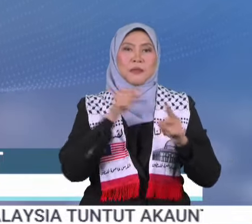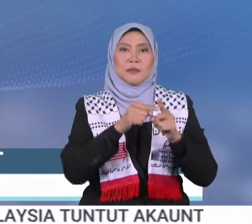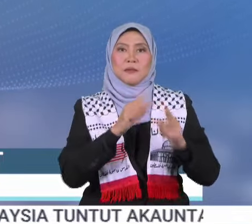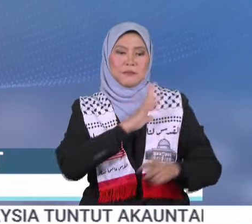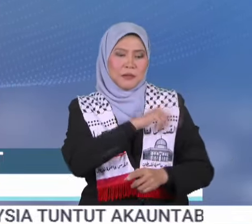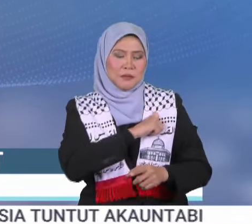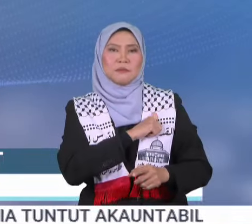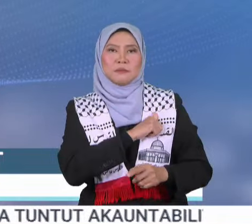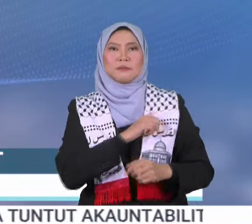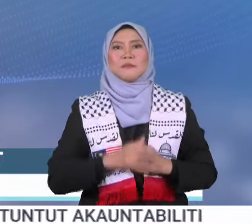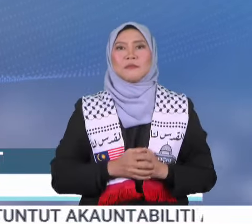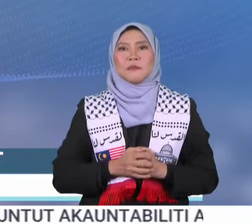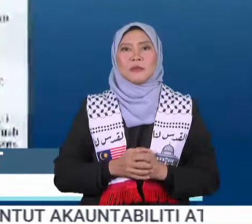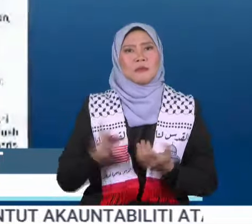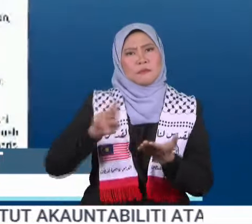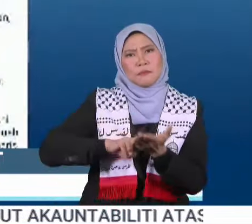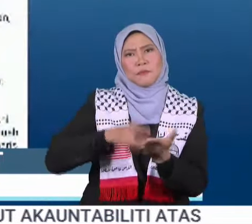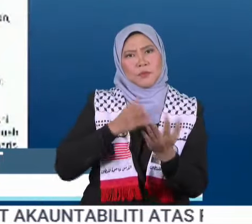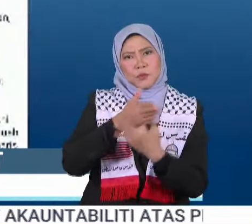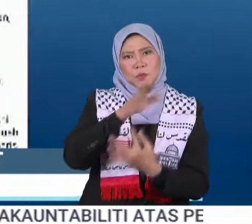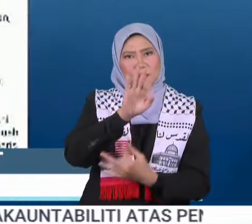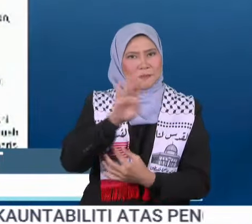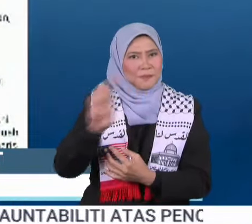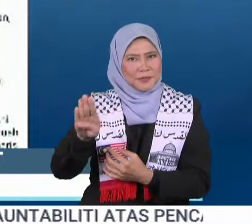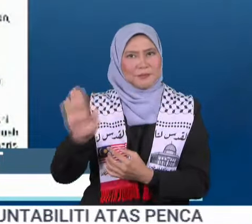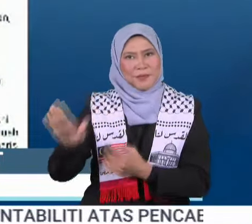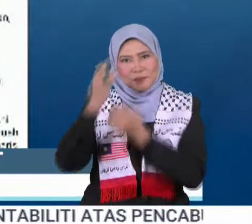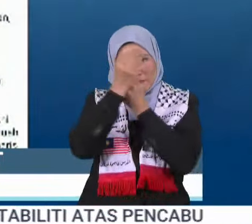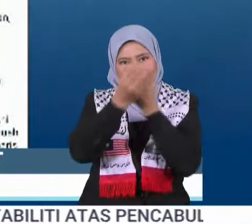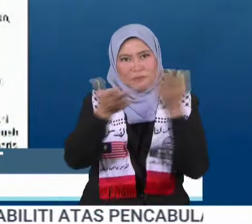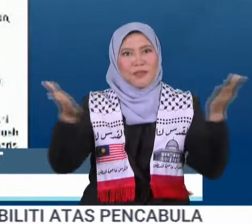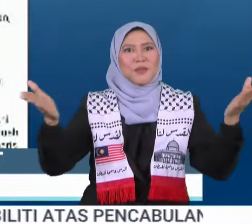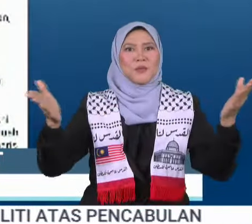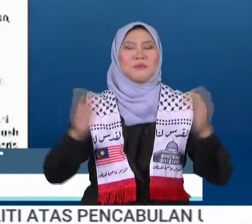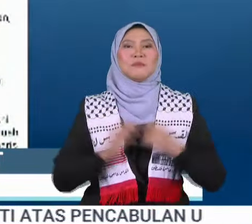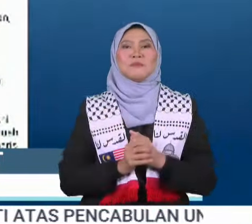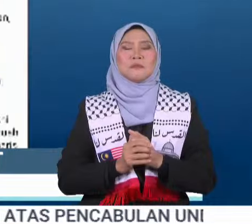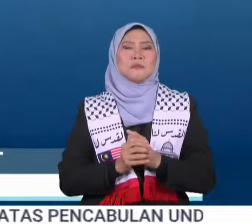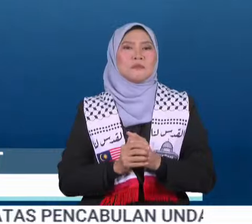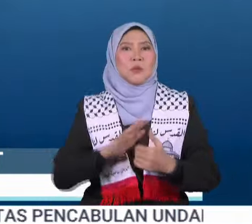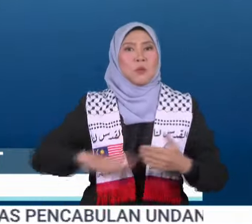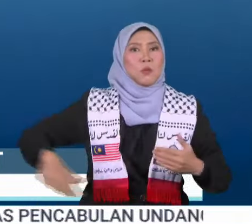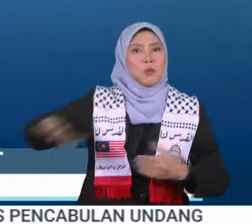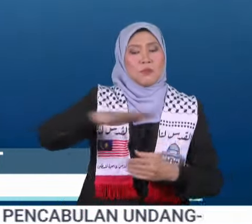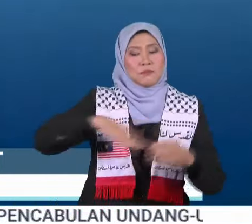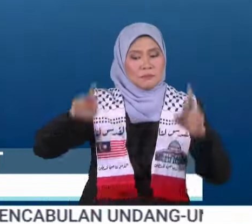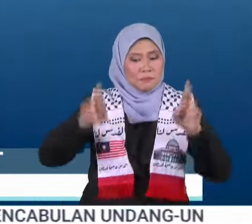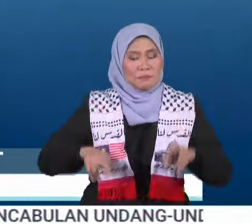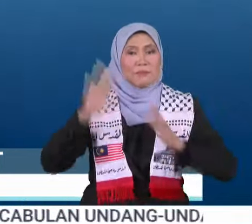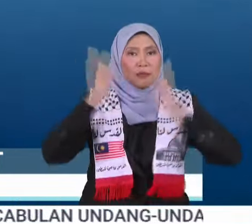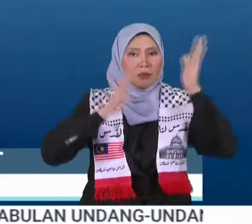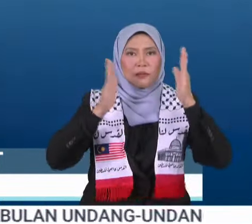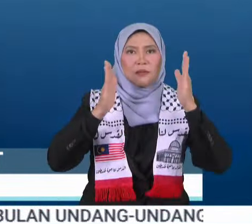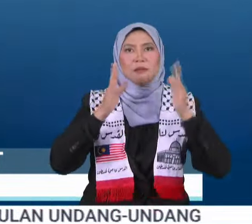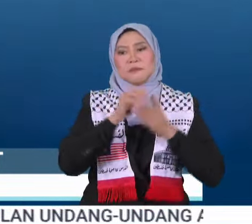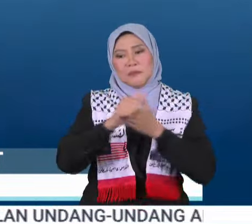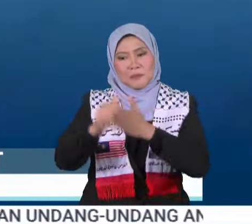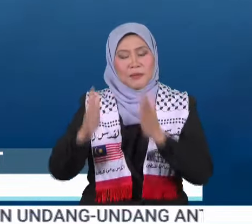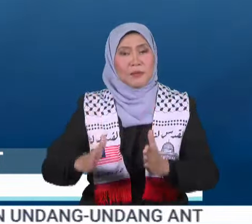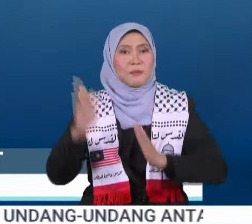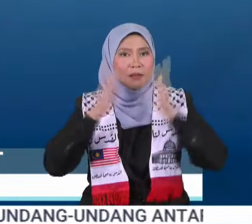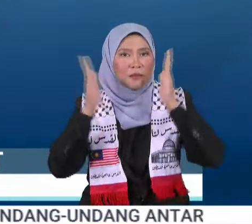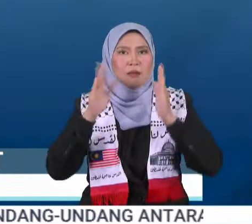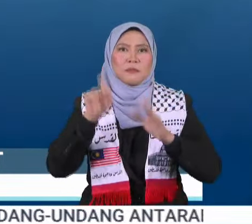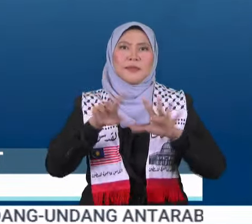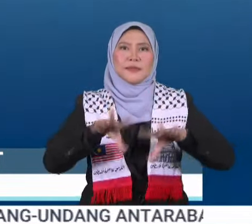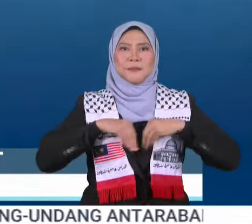berhak menerusi catatan di Facebook beliau memaklumkan hasrat dan kepimpin Malaysia agar Palestin diterima